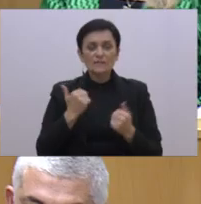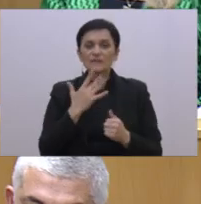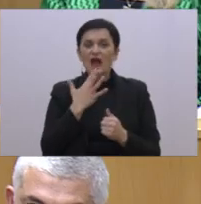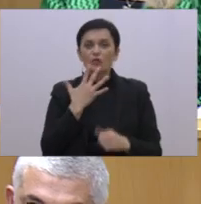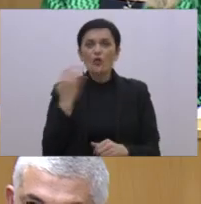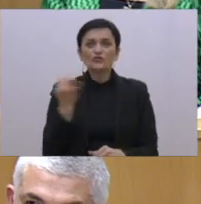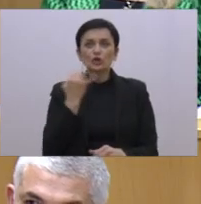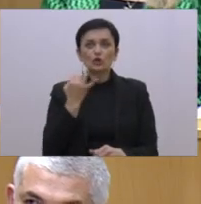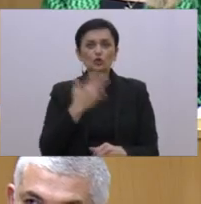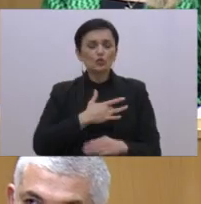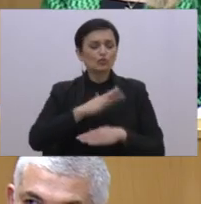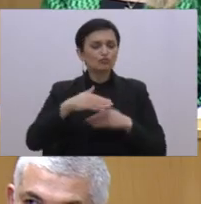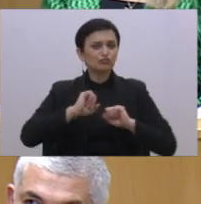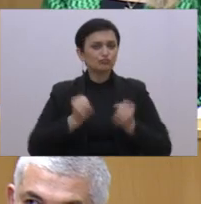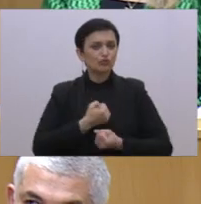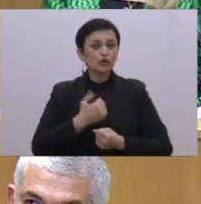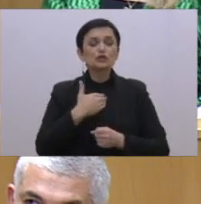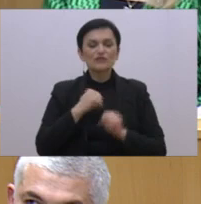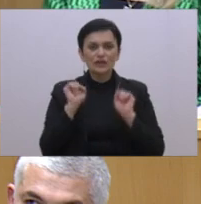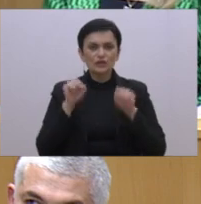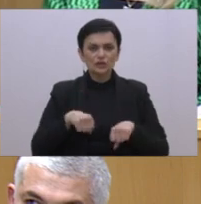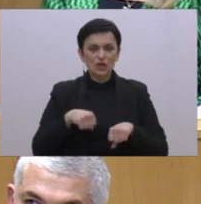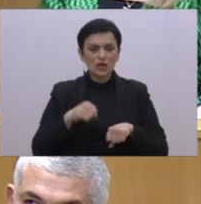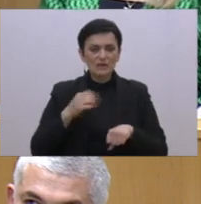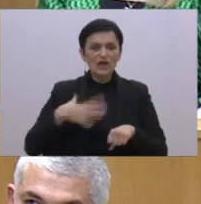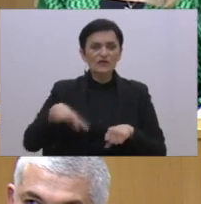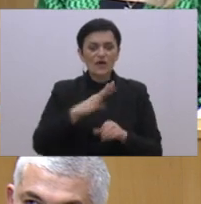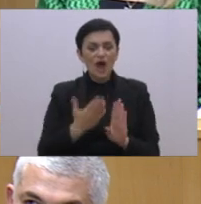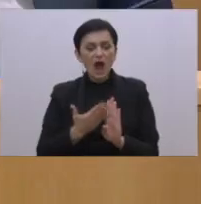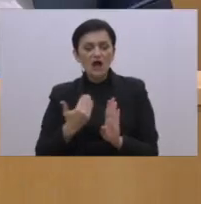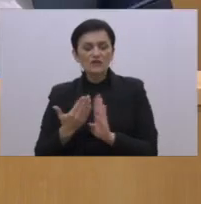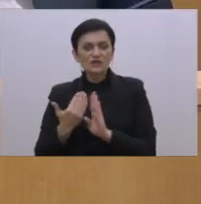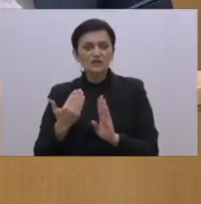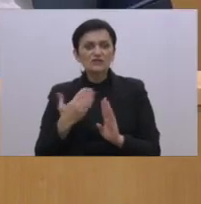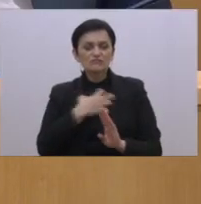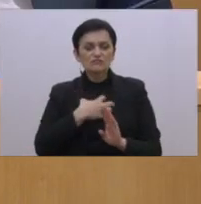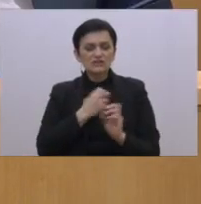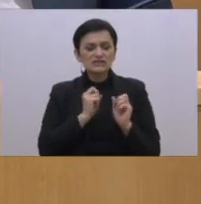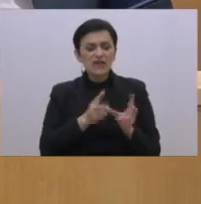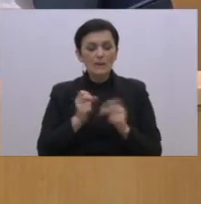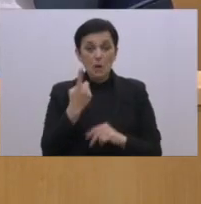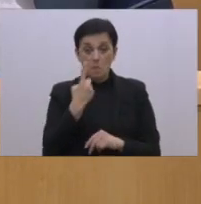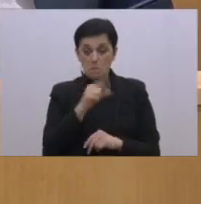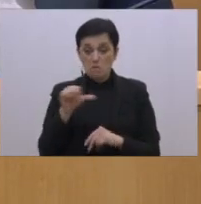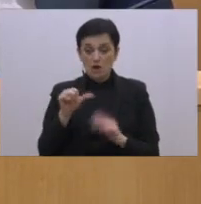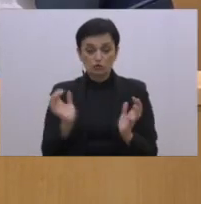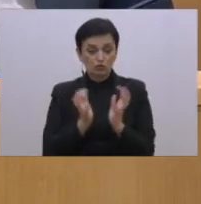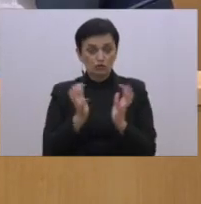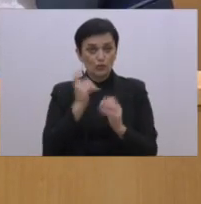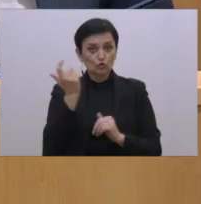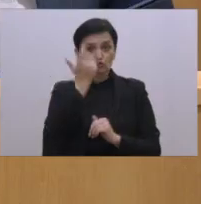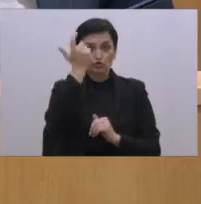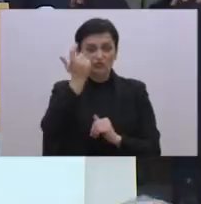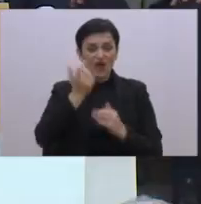ეროვნული ინტერესების უგუბელყოფა. ჩვენ შევძლით ქვეყნისთვის აგვერიდებინა სასიცოცხლო საფრთხეები და არა მარტო შეგვენარჩუნებინა